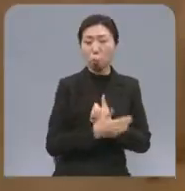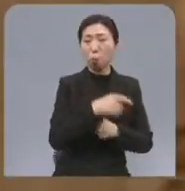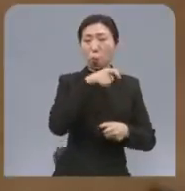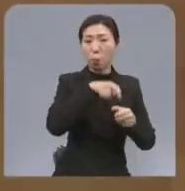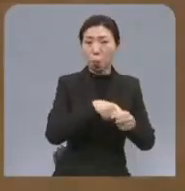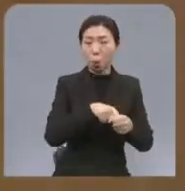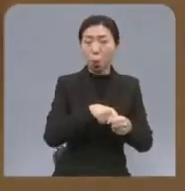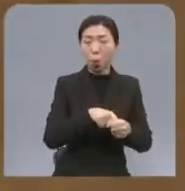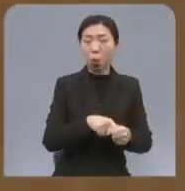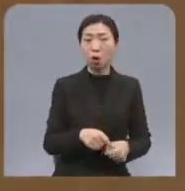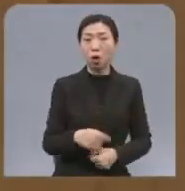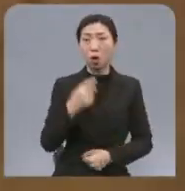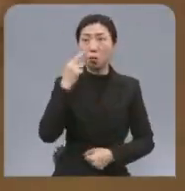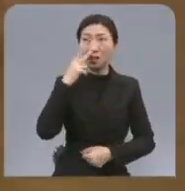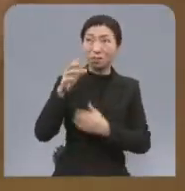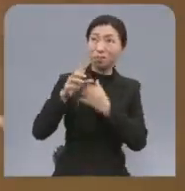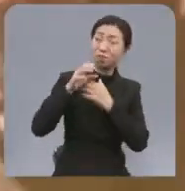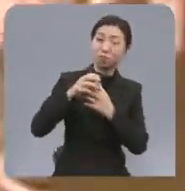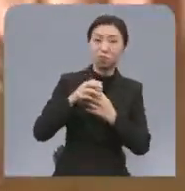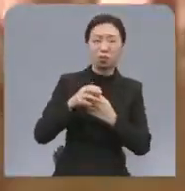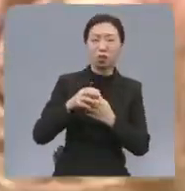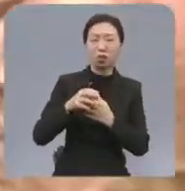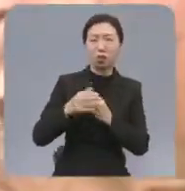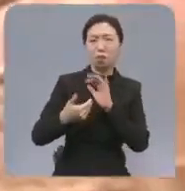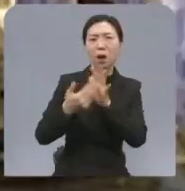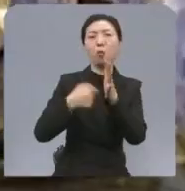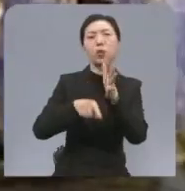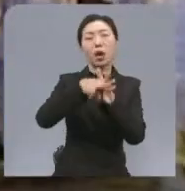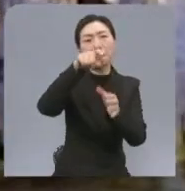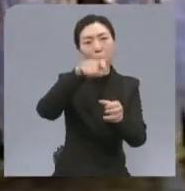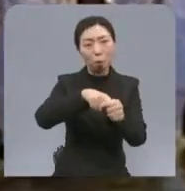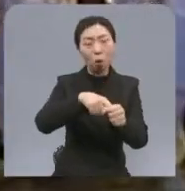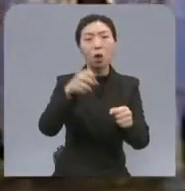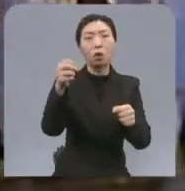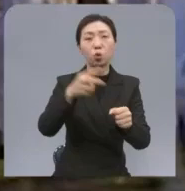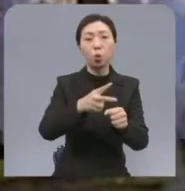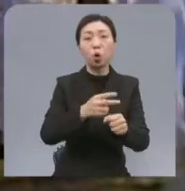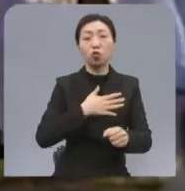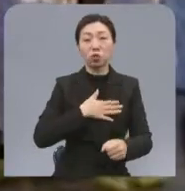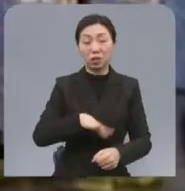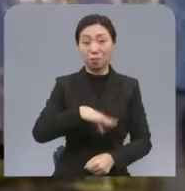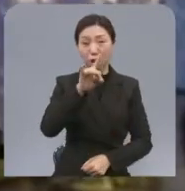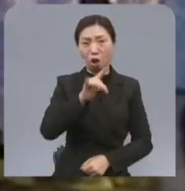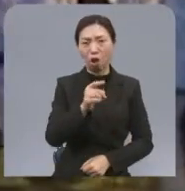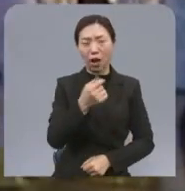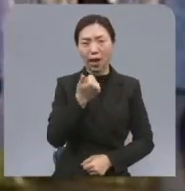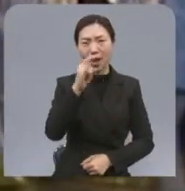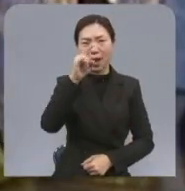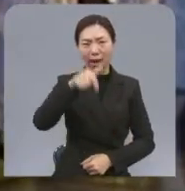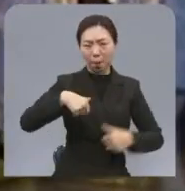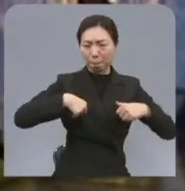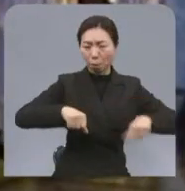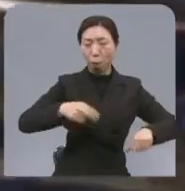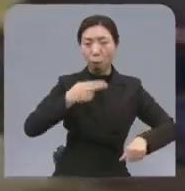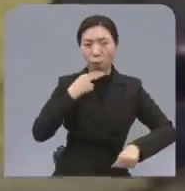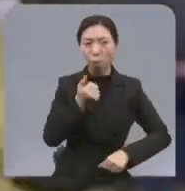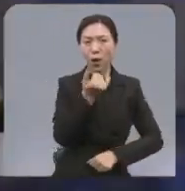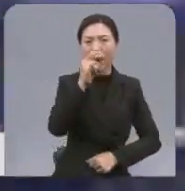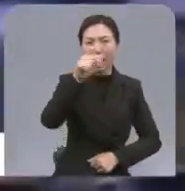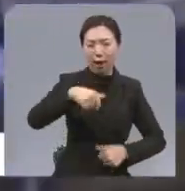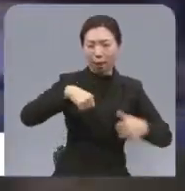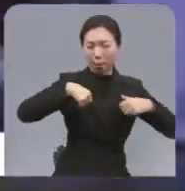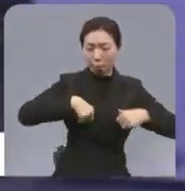ce dernier a refusé la proposition la qualifiant d'affirmation provocatrice il a déclaré que sa capacité nucléaire